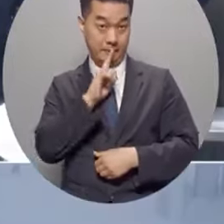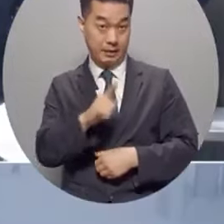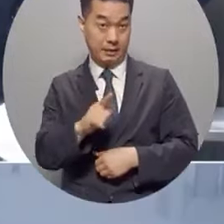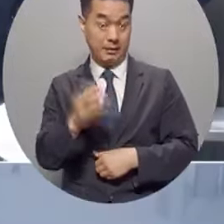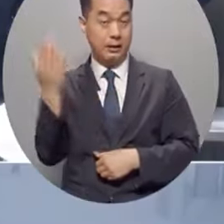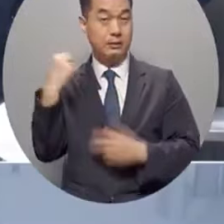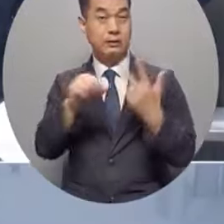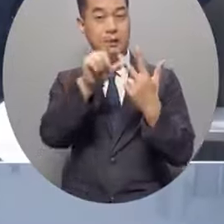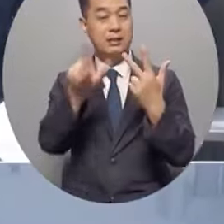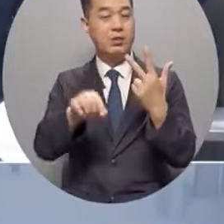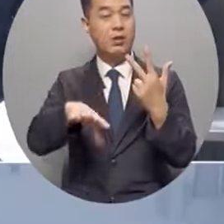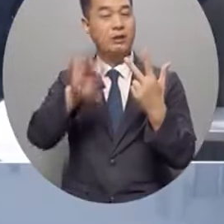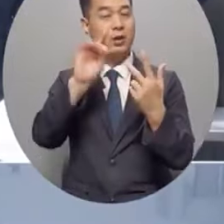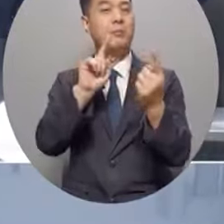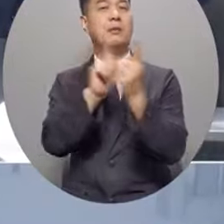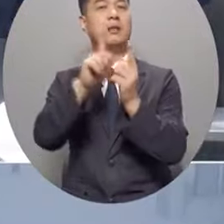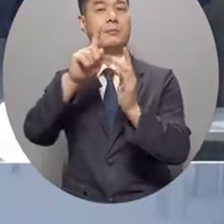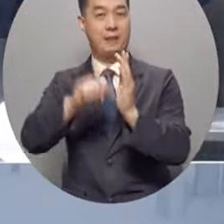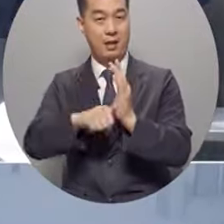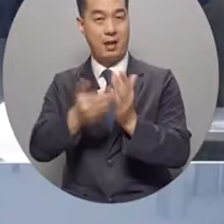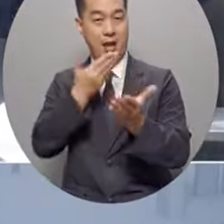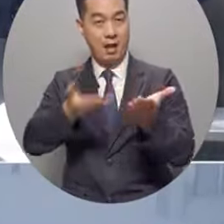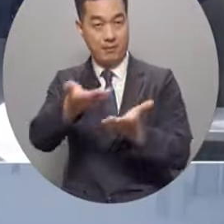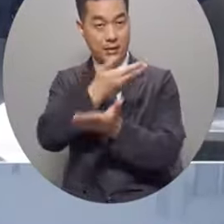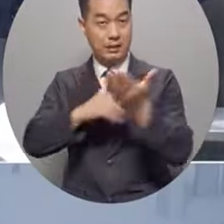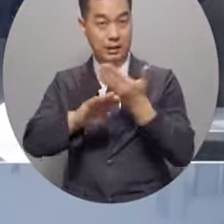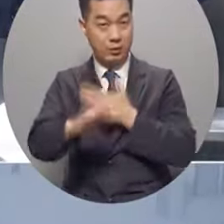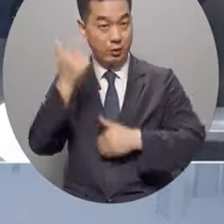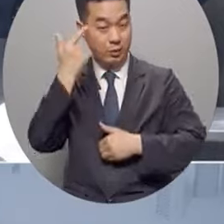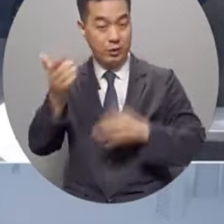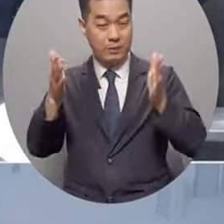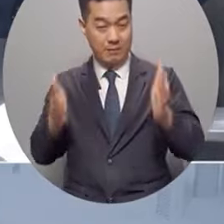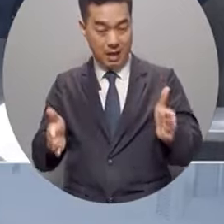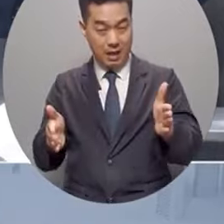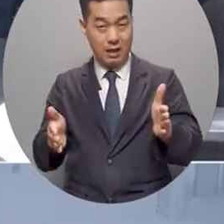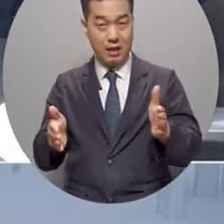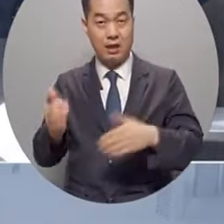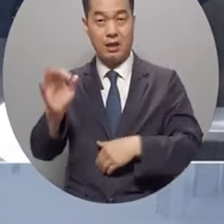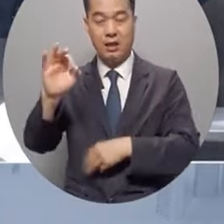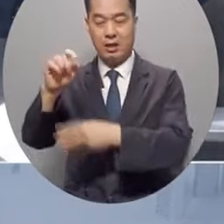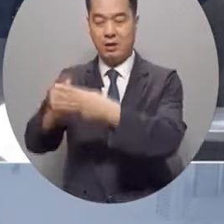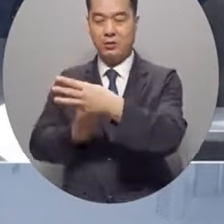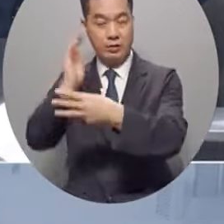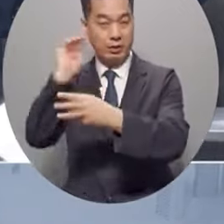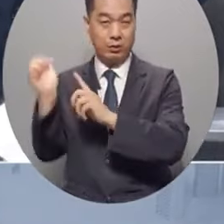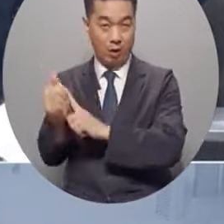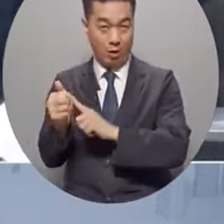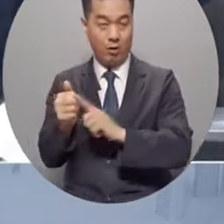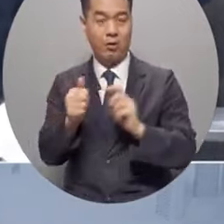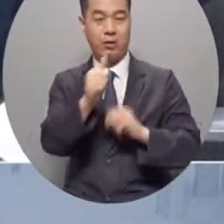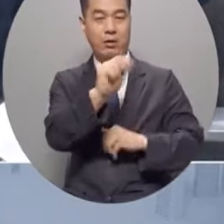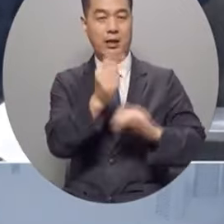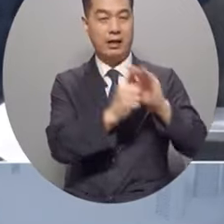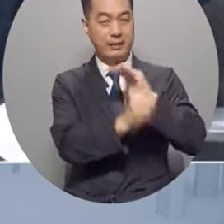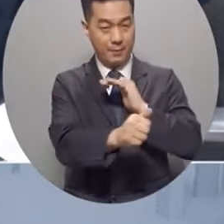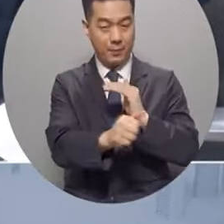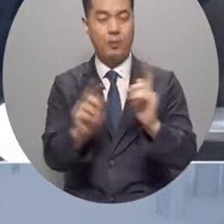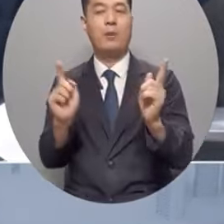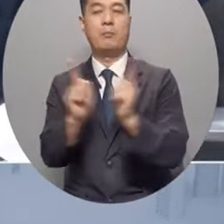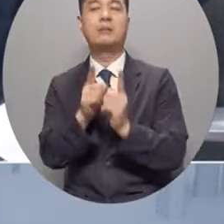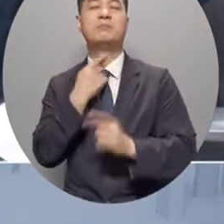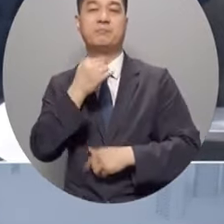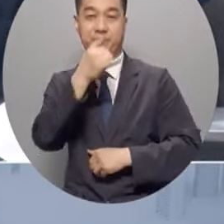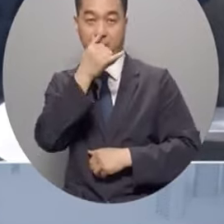7월 이루어진 천 만찬 때는 만찬 이후 6일 만에 윤 대통령과 한 대표가 비공개 회동을 했습니다 다만 조금 전 말씀드린